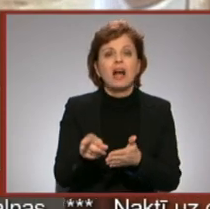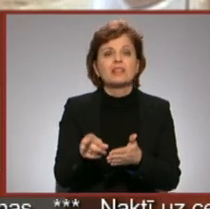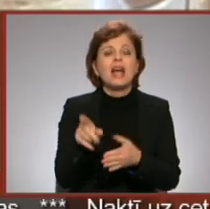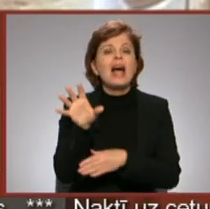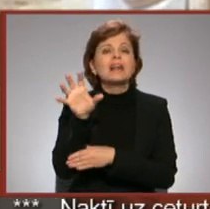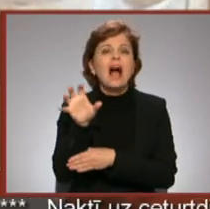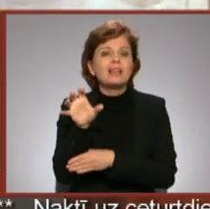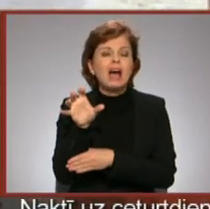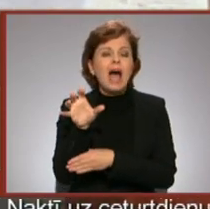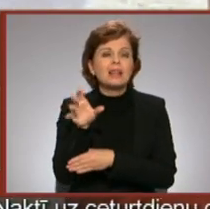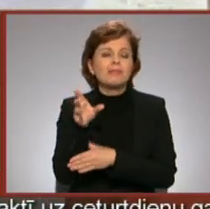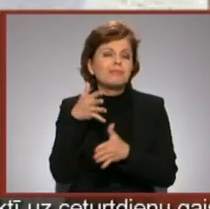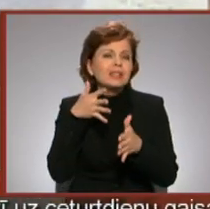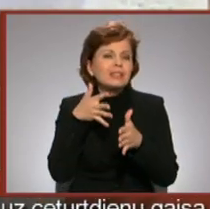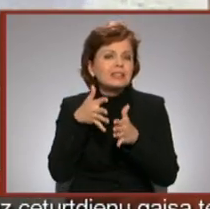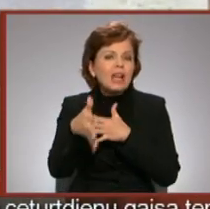ir spējīgi